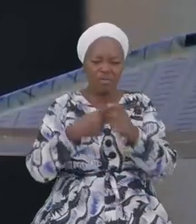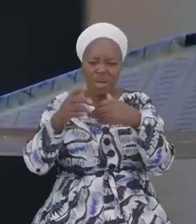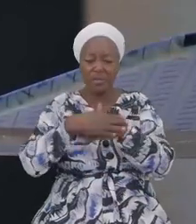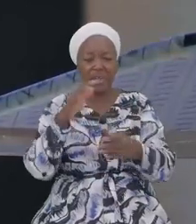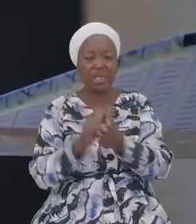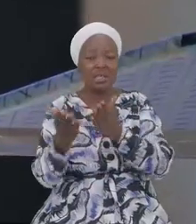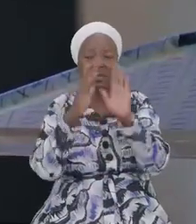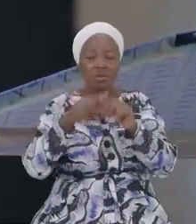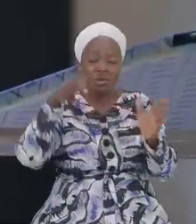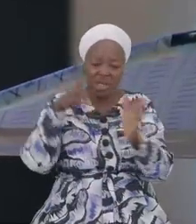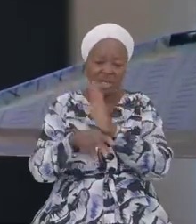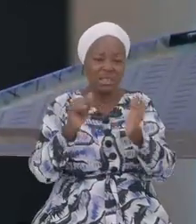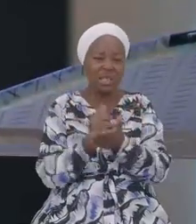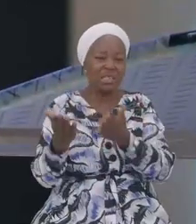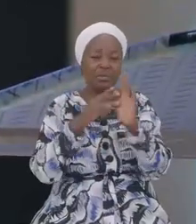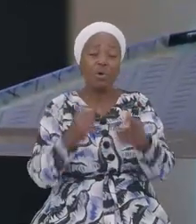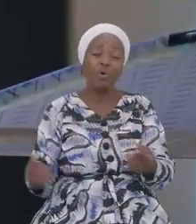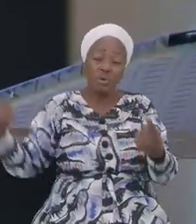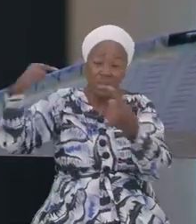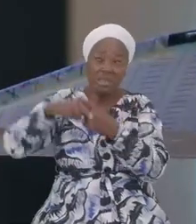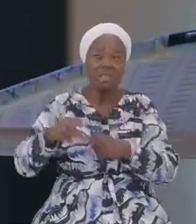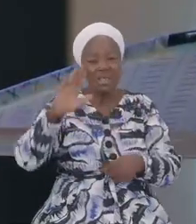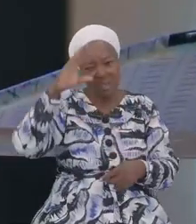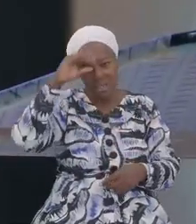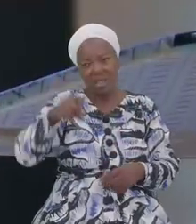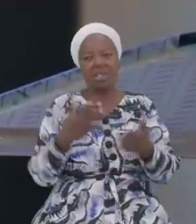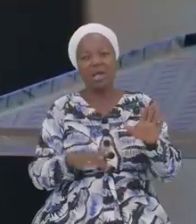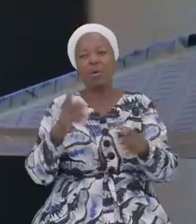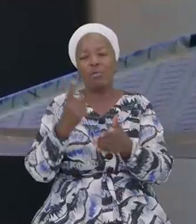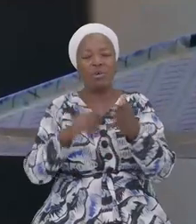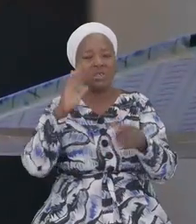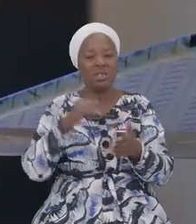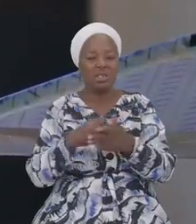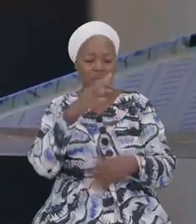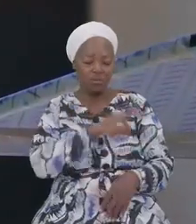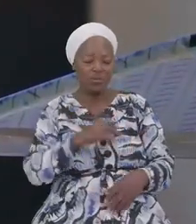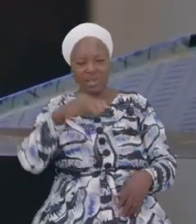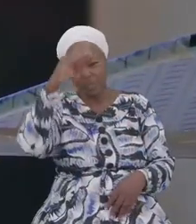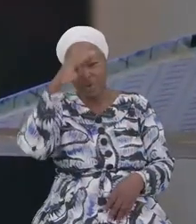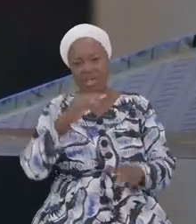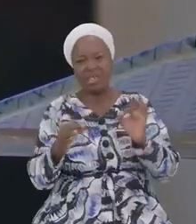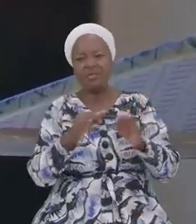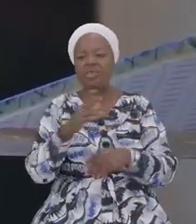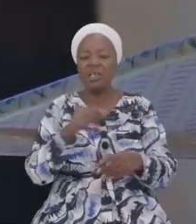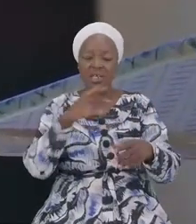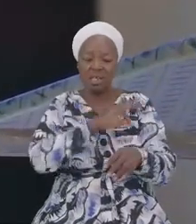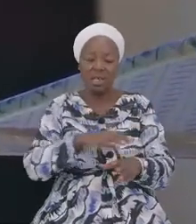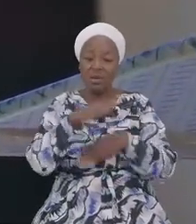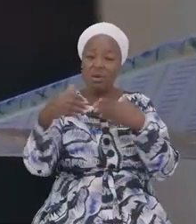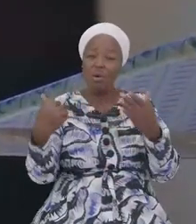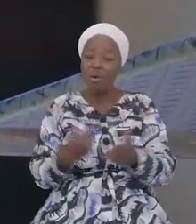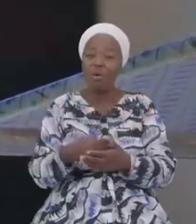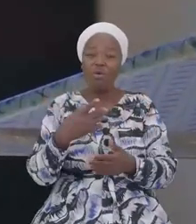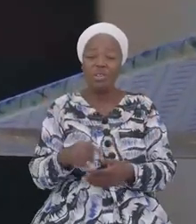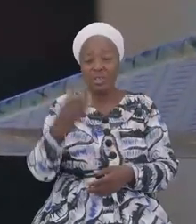tuer jusqu'à ce qu'il meure. Que servira-t-il à un homme s'il gagne le monde entier, toutes les connaissances, toutes les